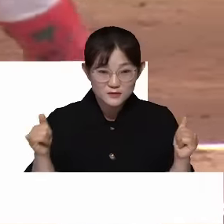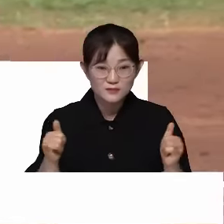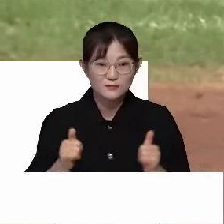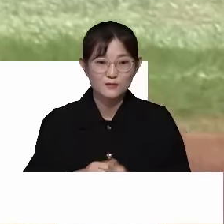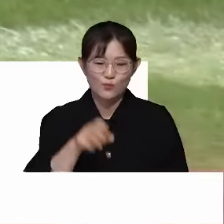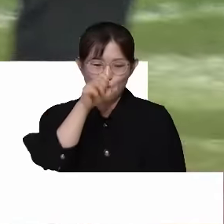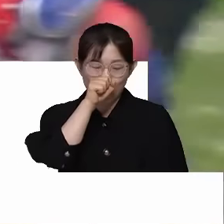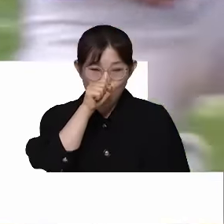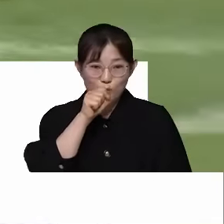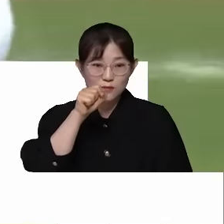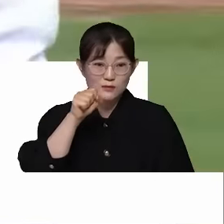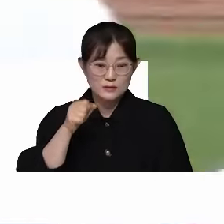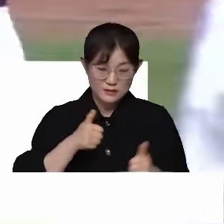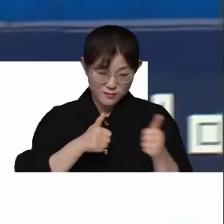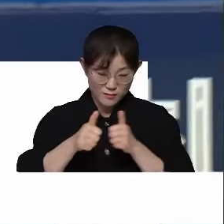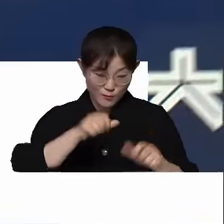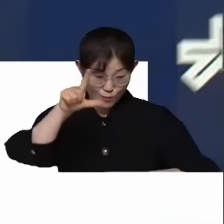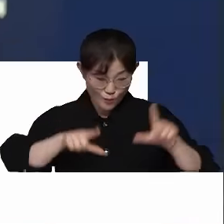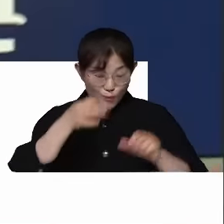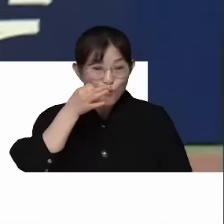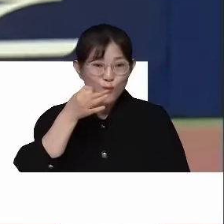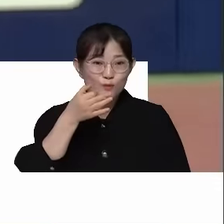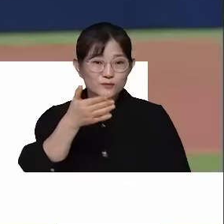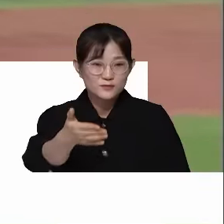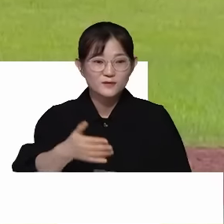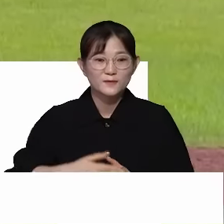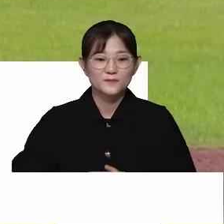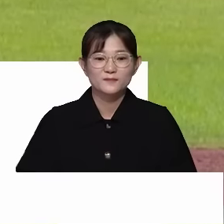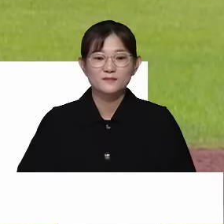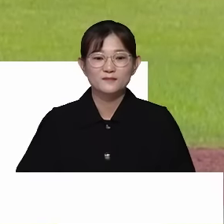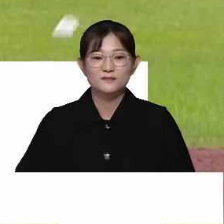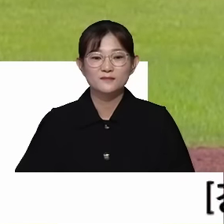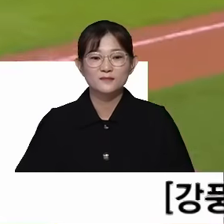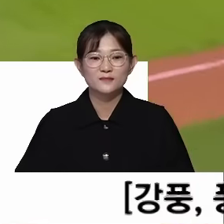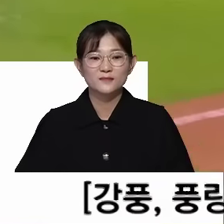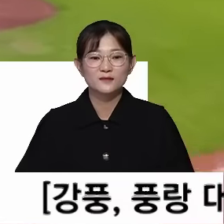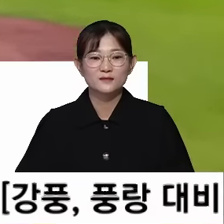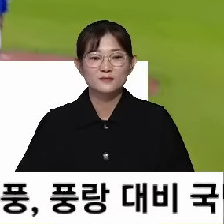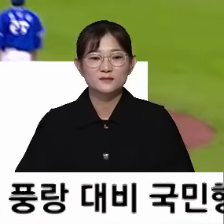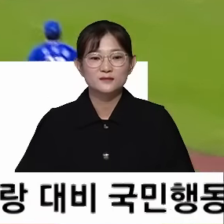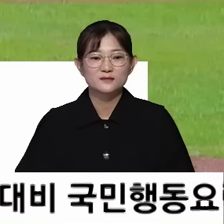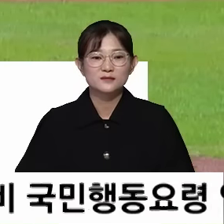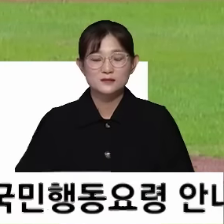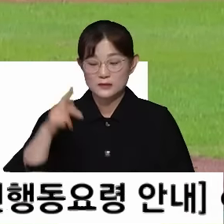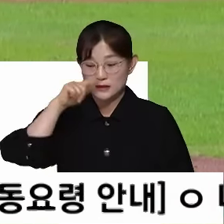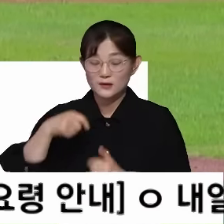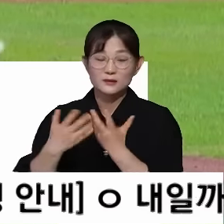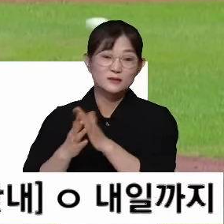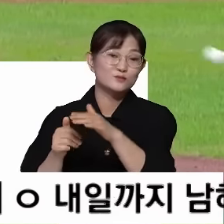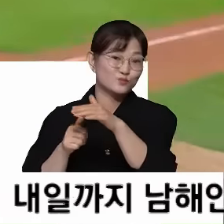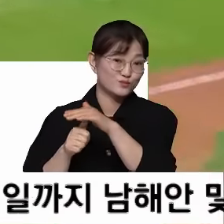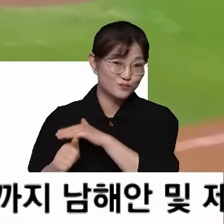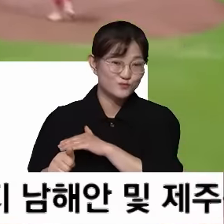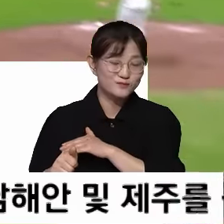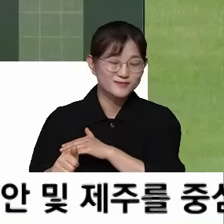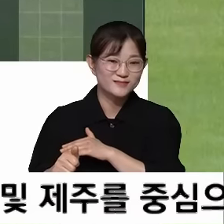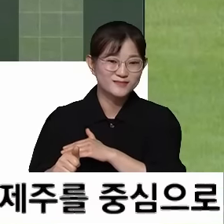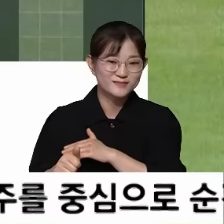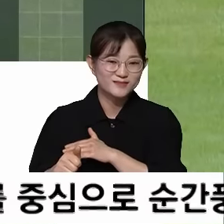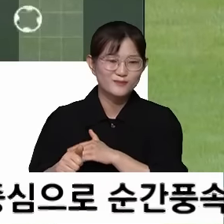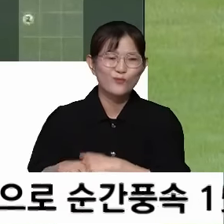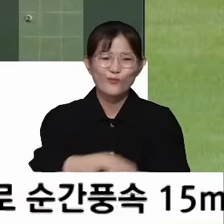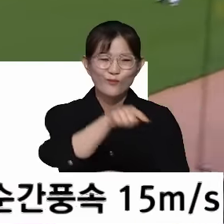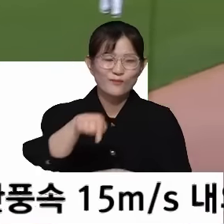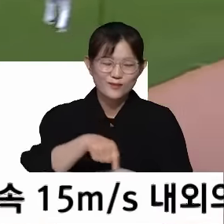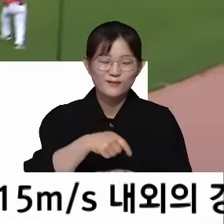이기려고 하는 그런 뭐 너무 멋있는 플레이 보여줘가지고 뭐 그래 베테랑으로서 저희 팀 선수들에게 감사하다고 꼭